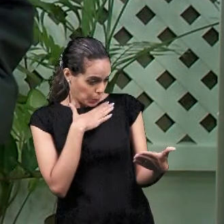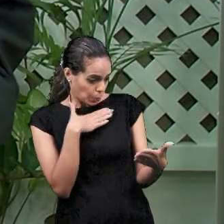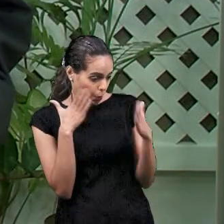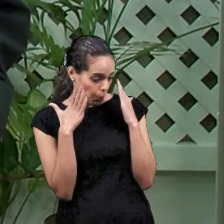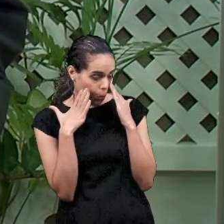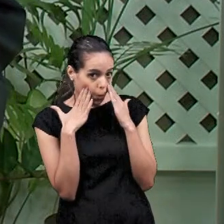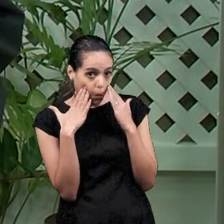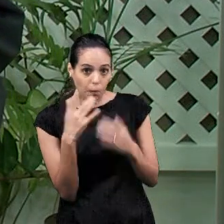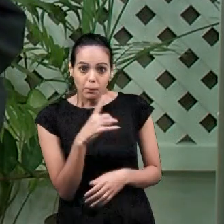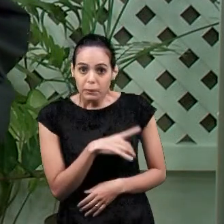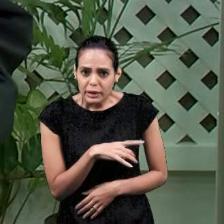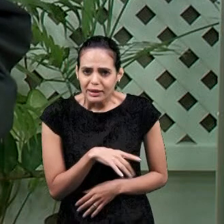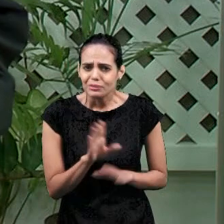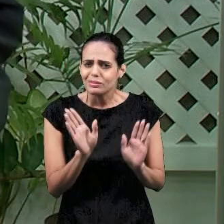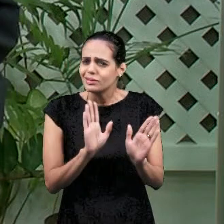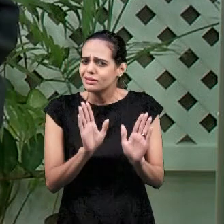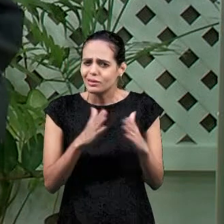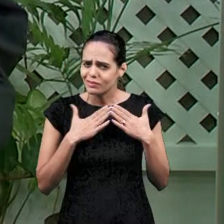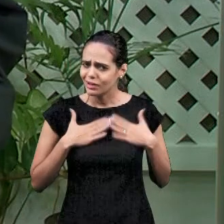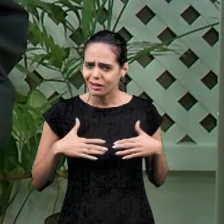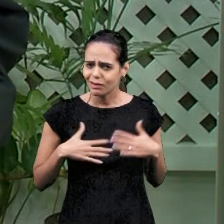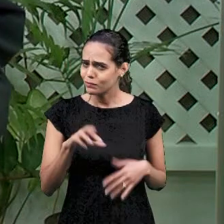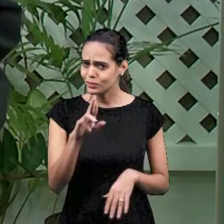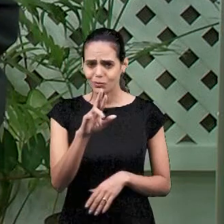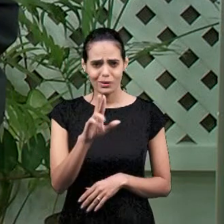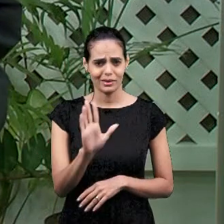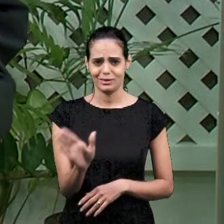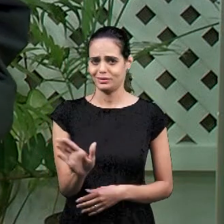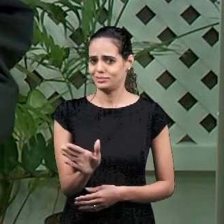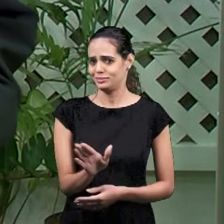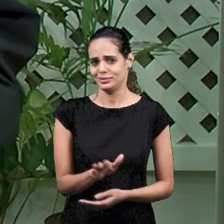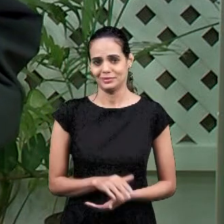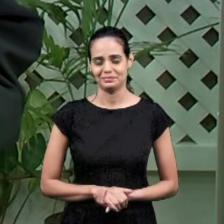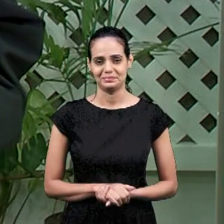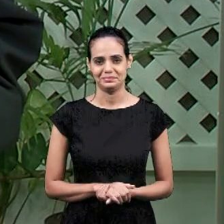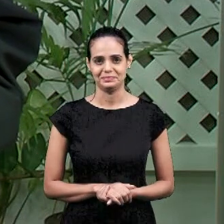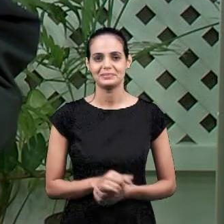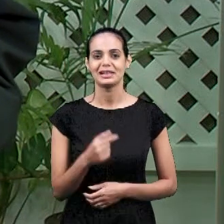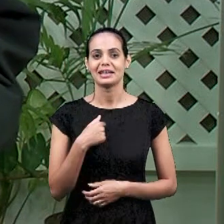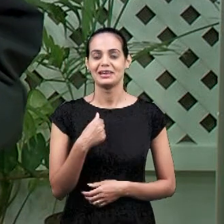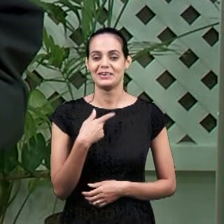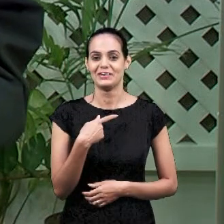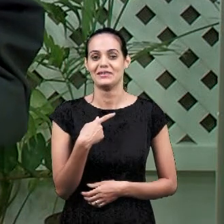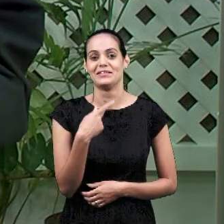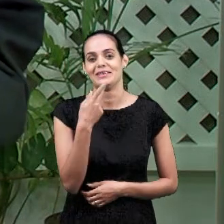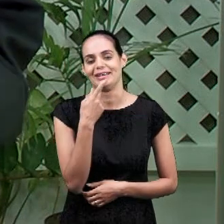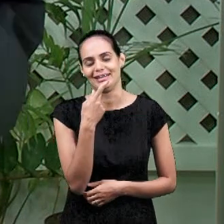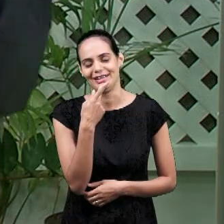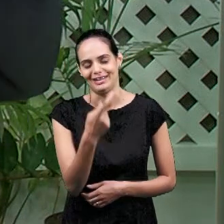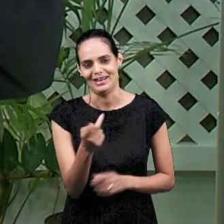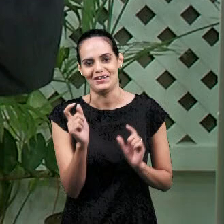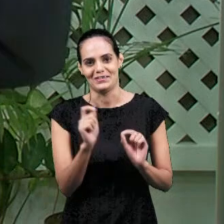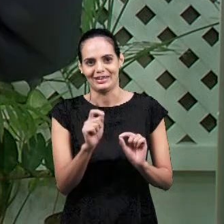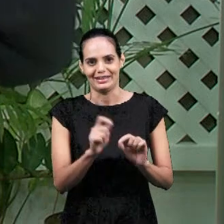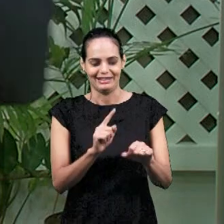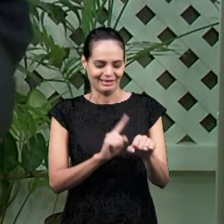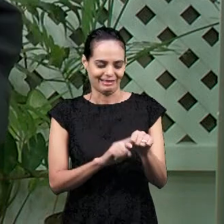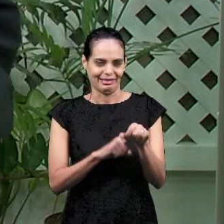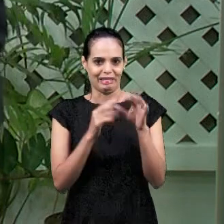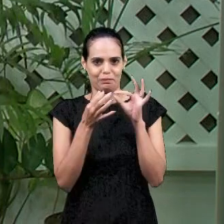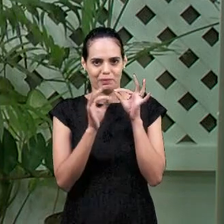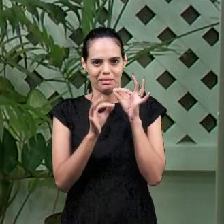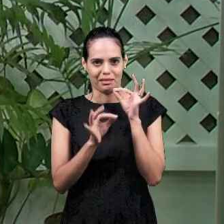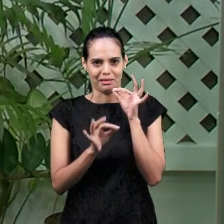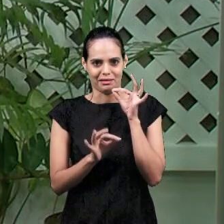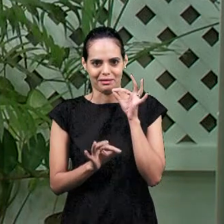10 cornes d'ici, par là, mais il n'entre pas dans la révélation. Mais je veux finir ici en disant que j'ai